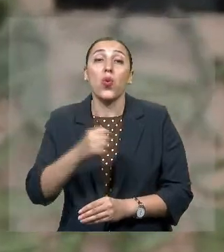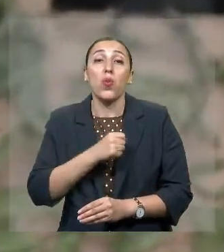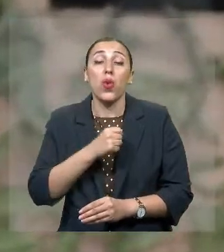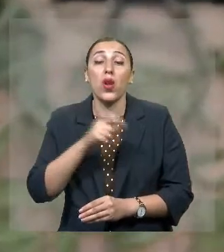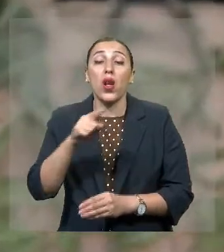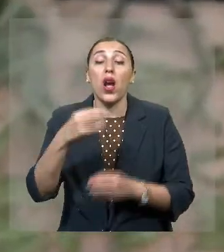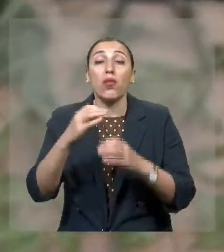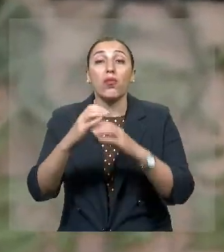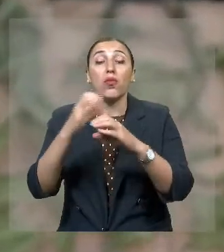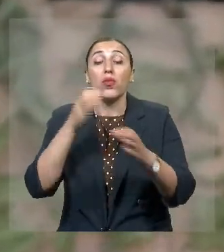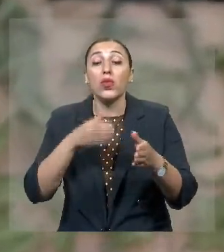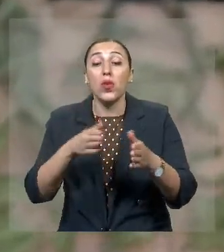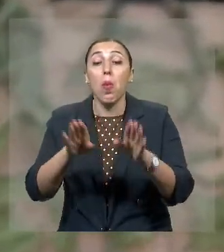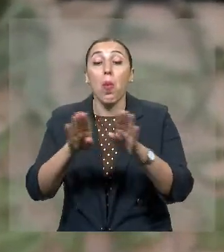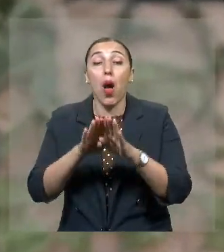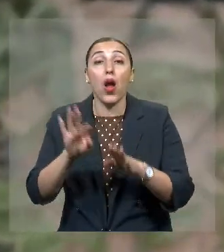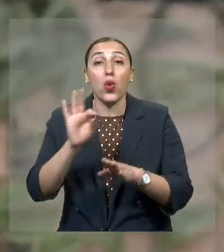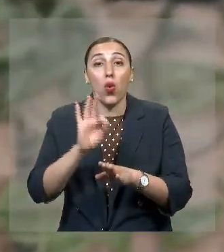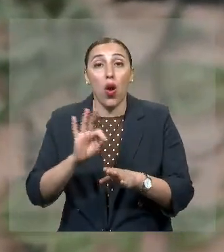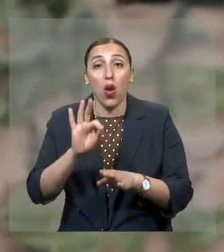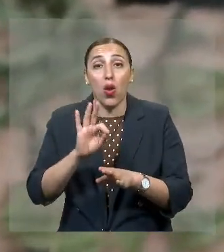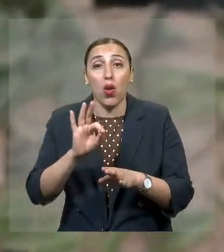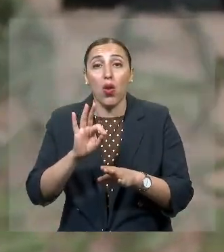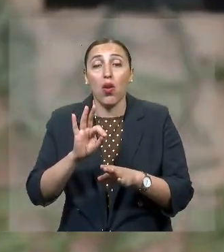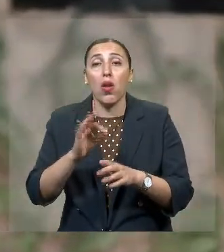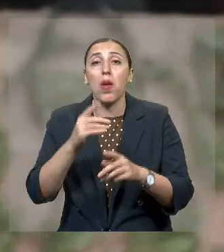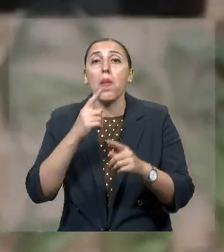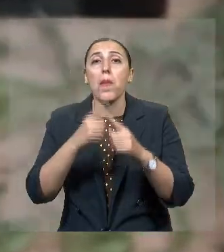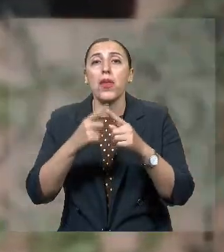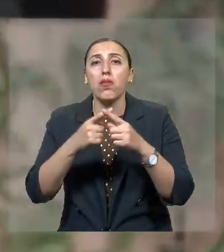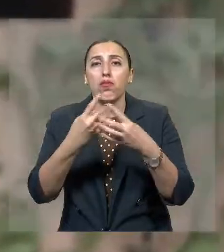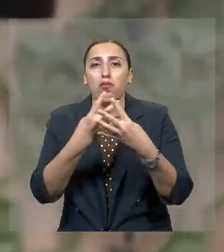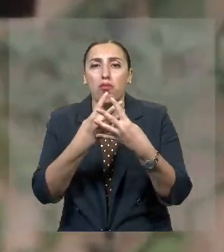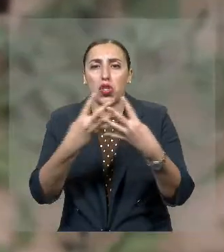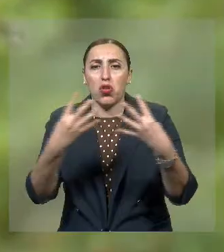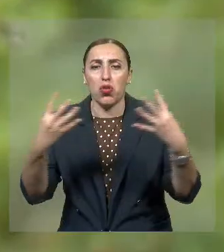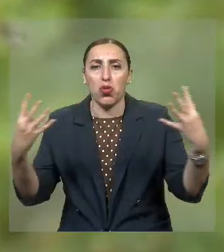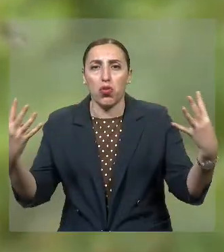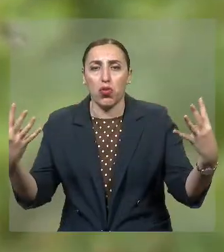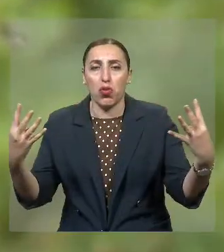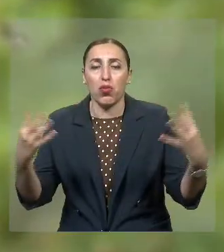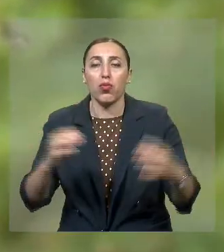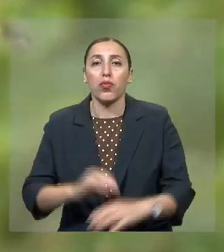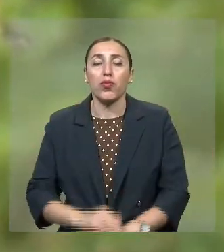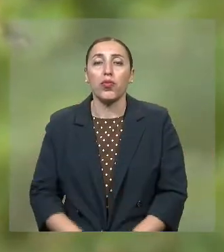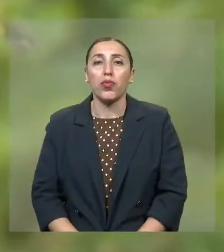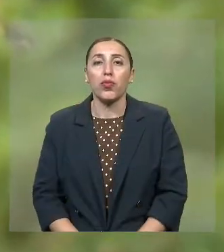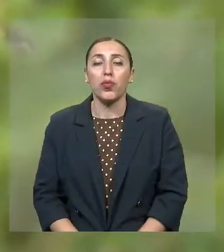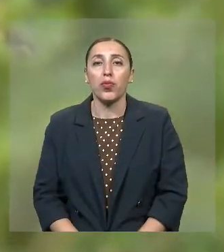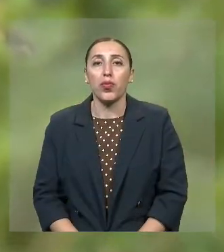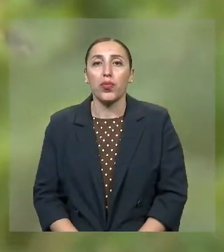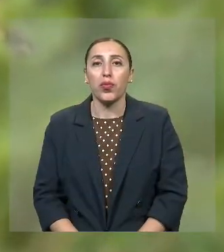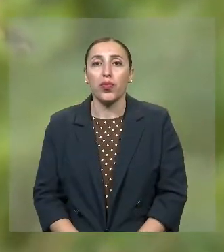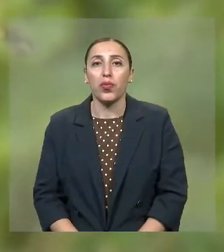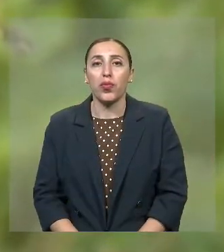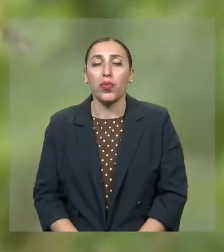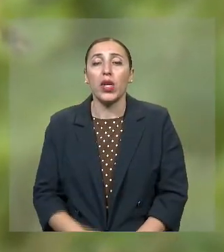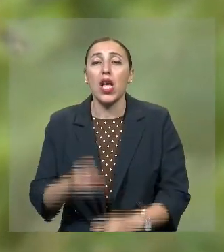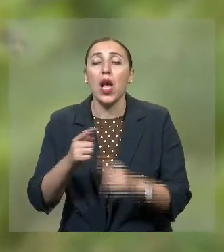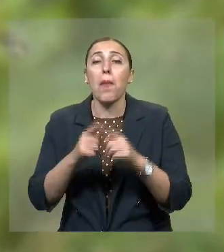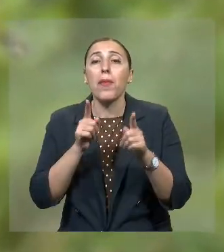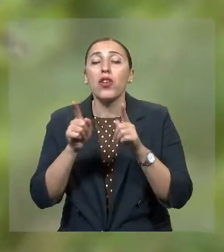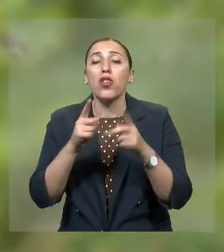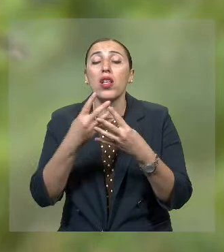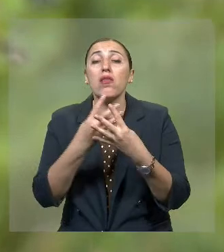հումանիտար բեռի ճանապարհը փակելու համար նաև փշալար են տեղադրել։ Փշալարերը իմ կարծիքով եղել են,